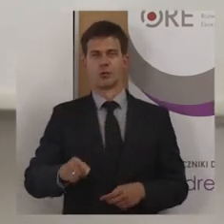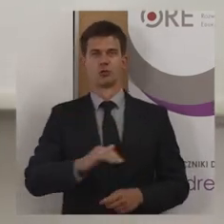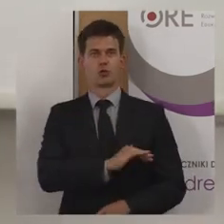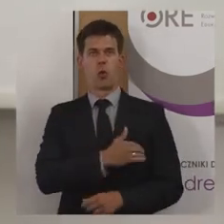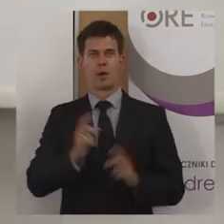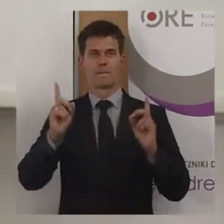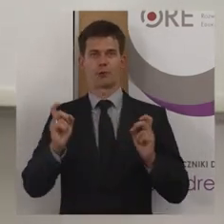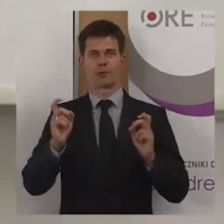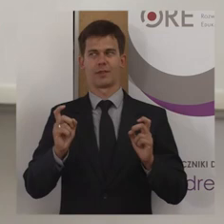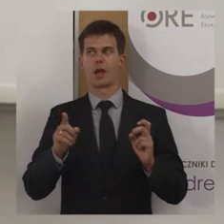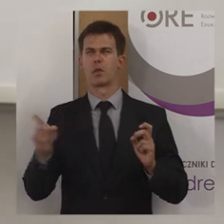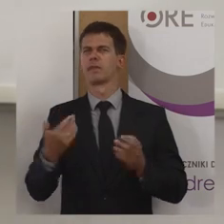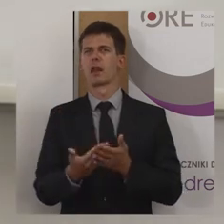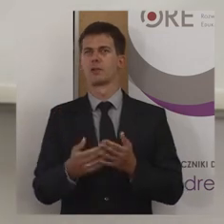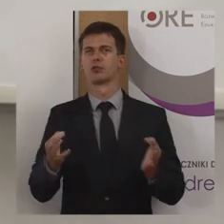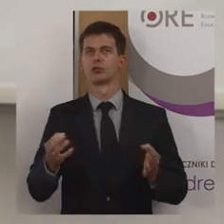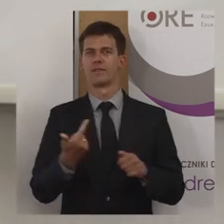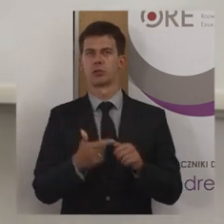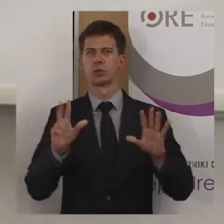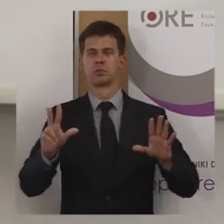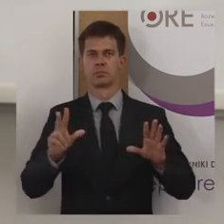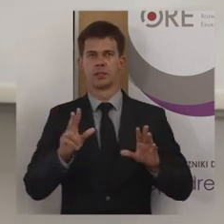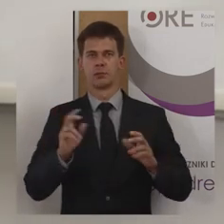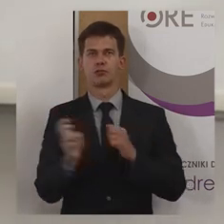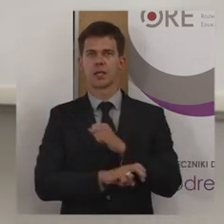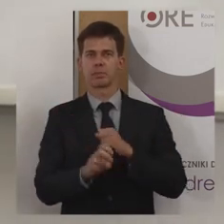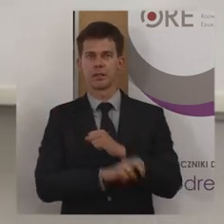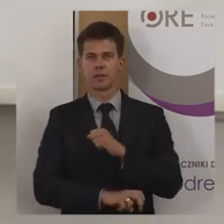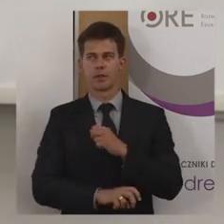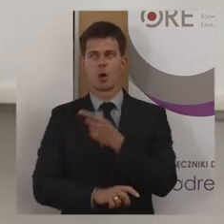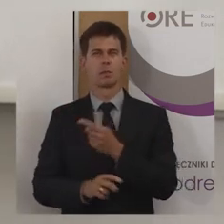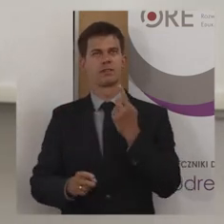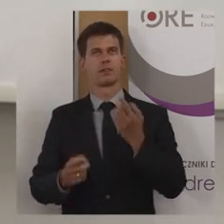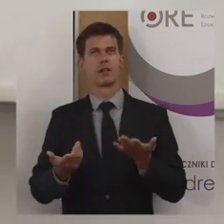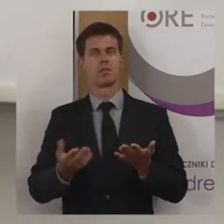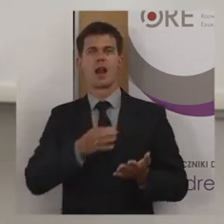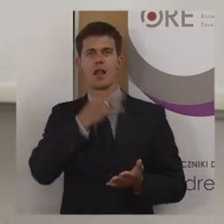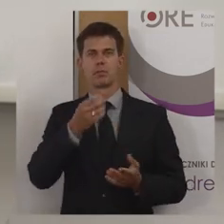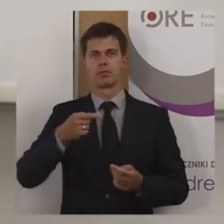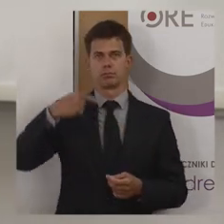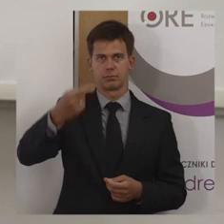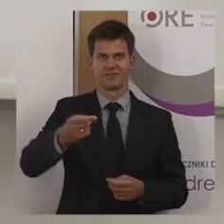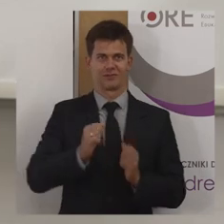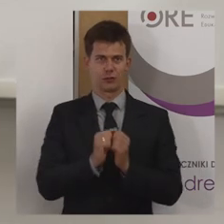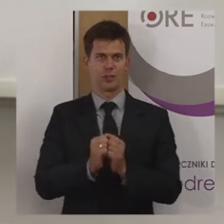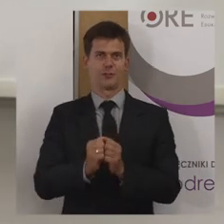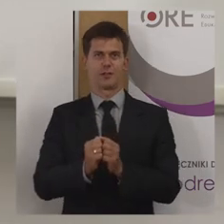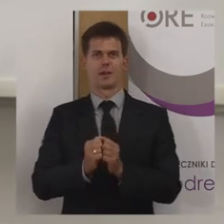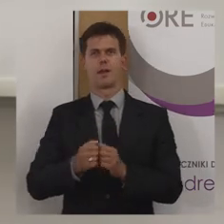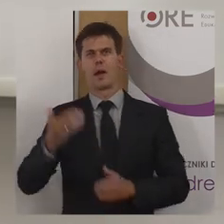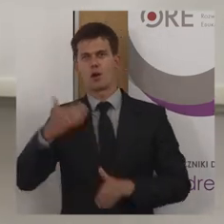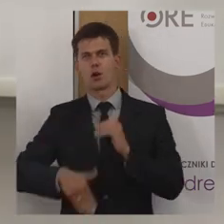od razu wytłumaczę, z czego ona wynikała. Ponieważ wydawało się, że najlepiej by było zrobić to we wrześniu, tak? Najlepiej pod koniec września,